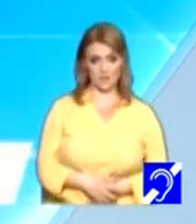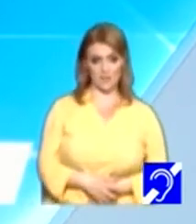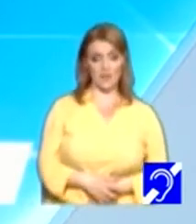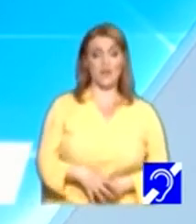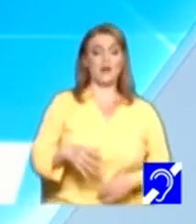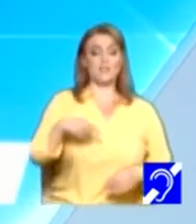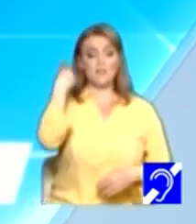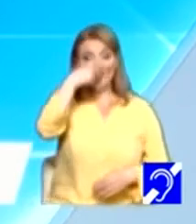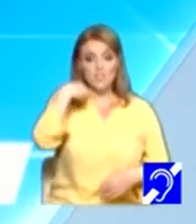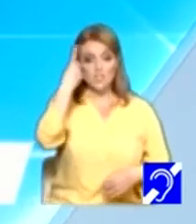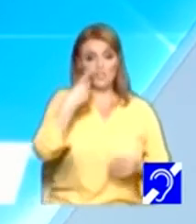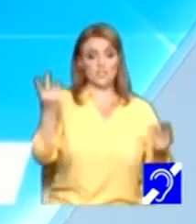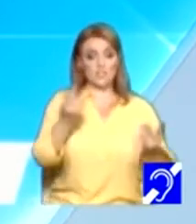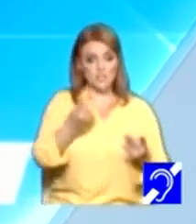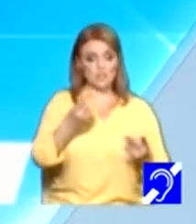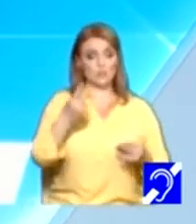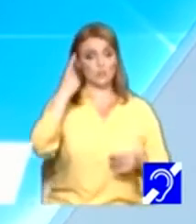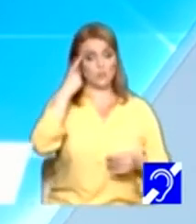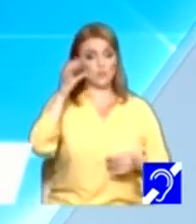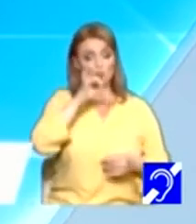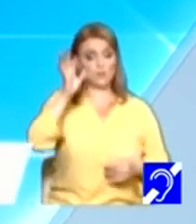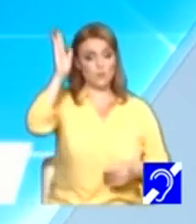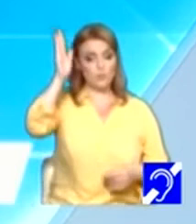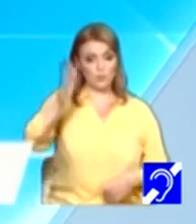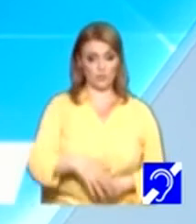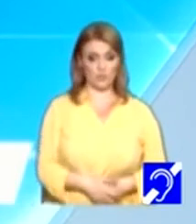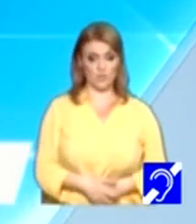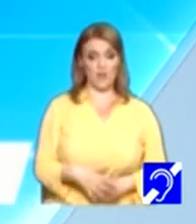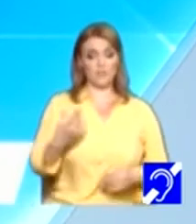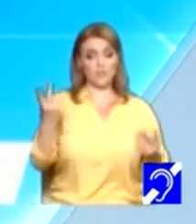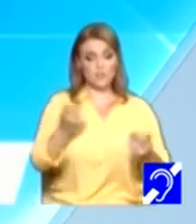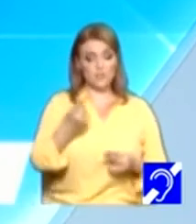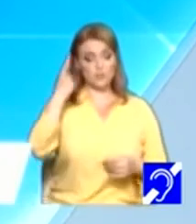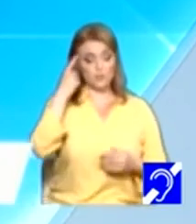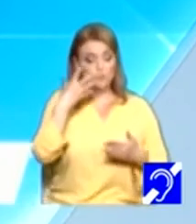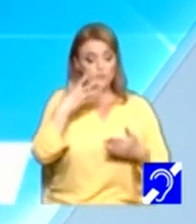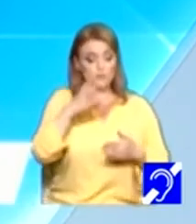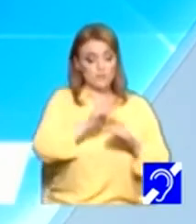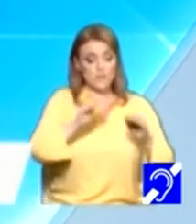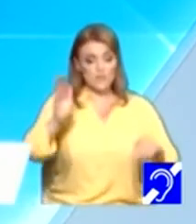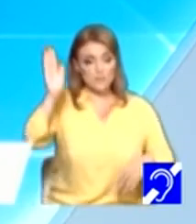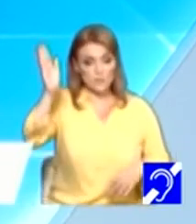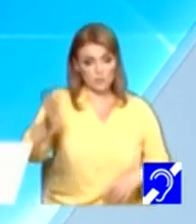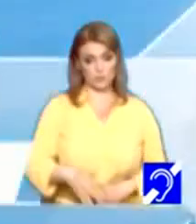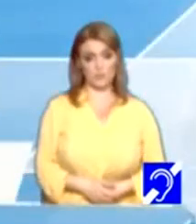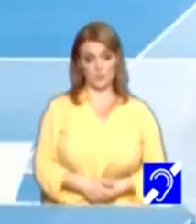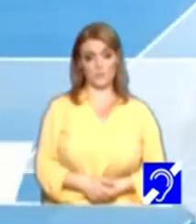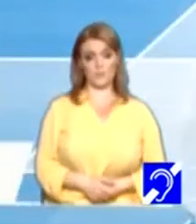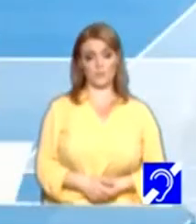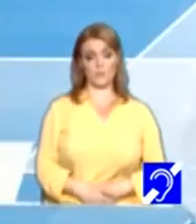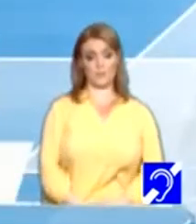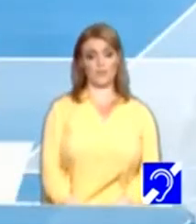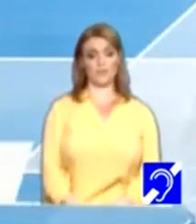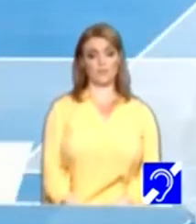viitorul vostru. Ce exemplu sunteți voi pentru copii dacă voi sunteți așa de pasivi? Asta e mesajul meu pentru domnul respectiv. Doamna